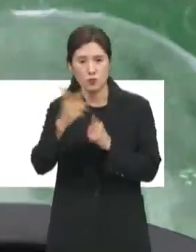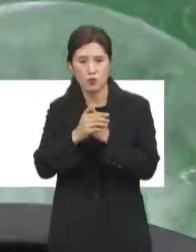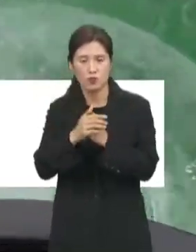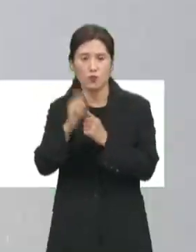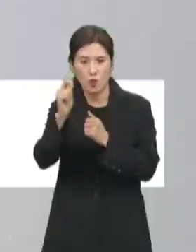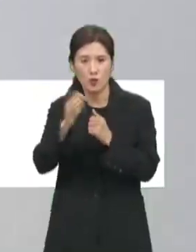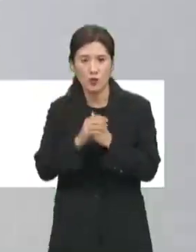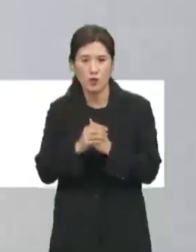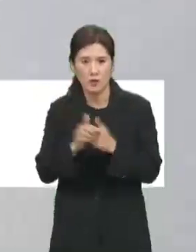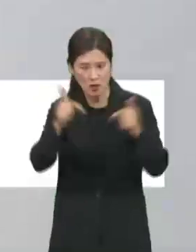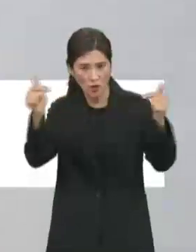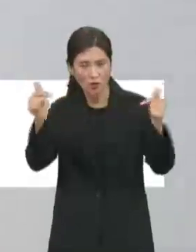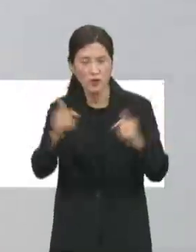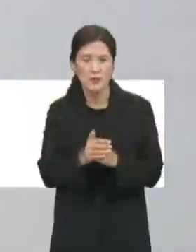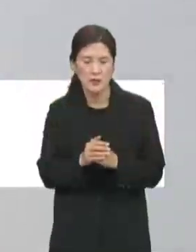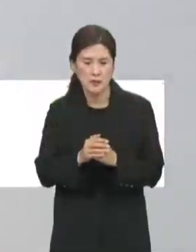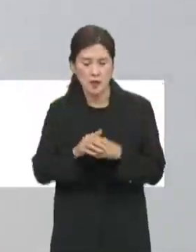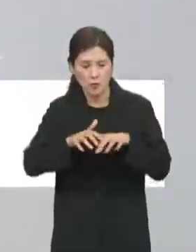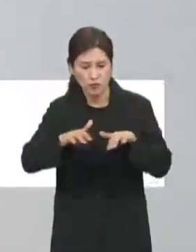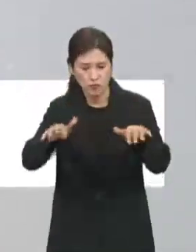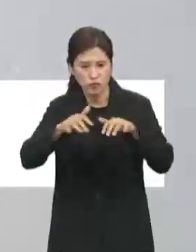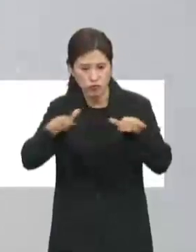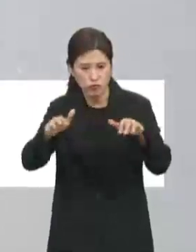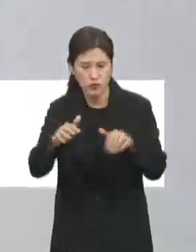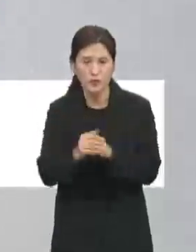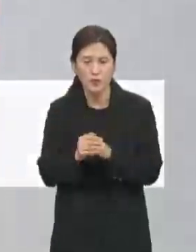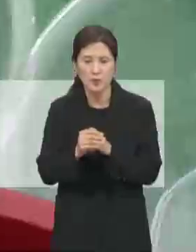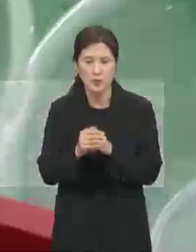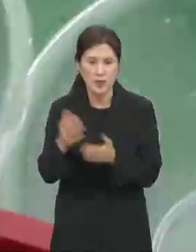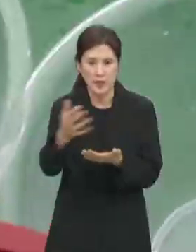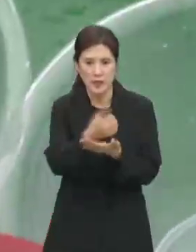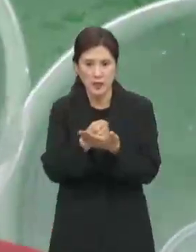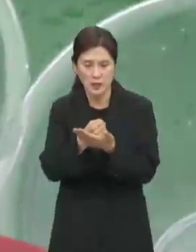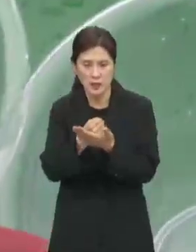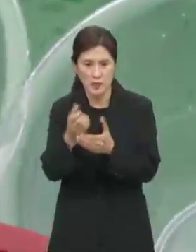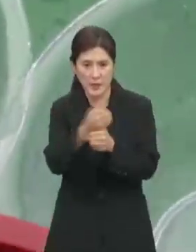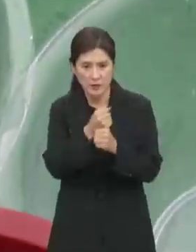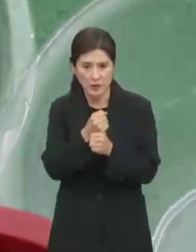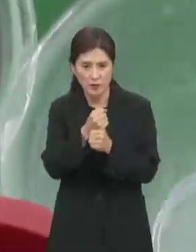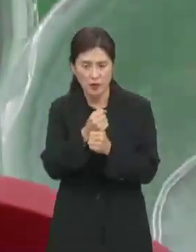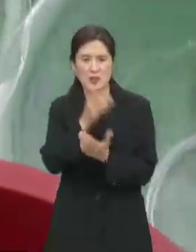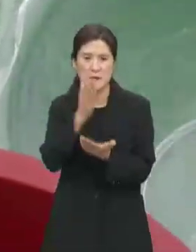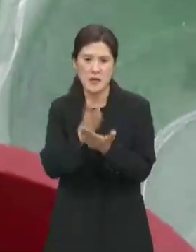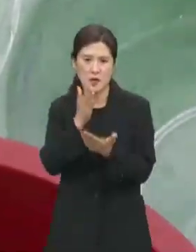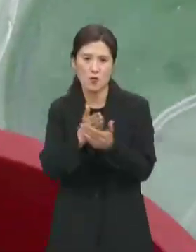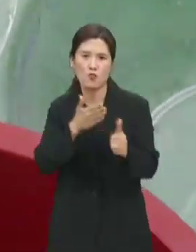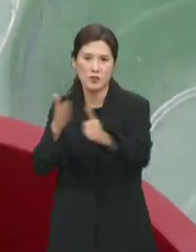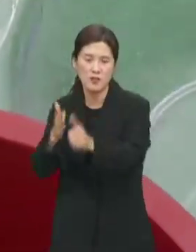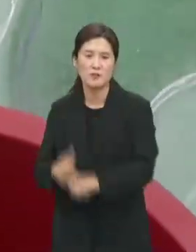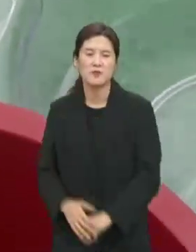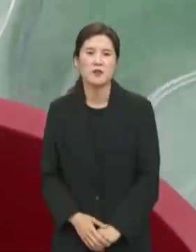앞으로 1개월 이상 방류 해역에서 어그로 종자까지 포획하는 행위를 금지해 줄 것을 어민들에게 당부했습니다 입니다